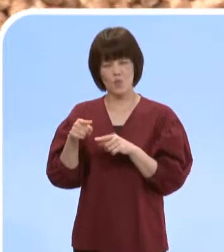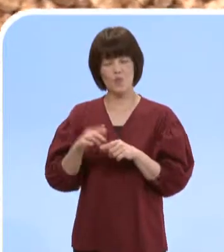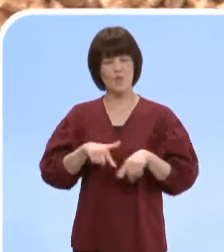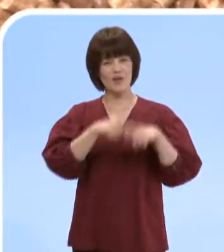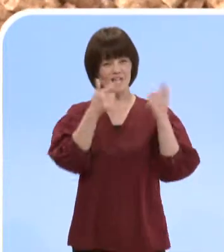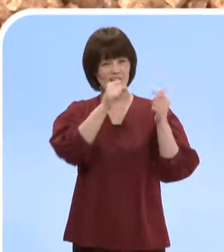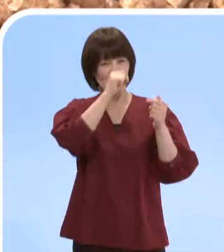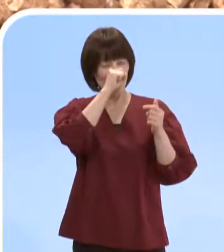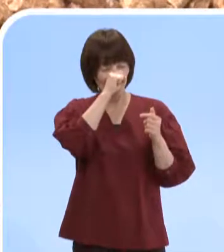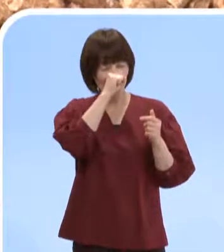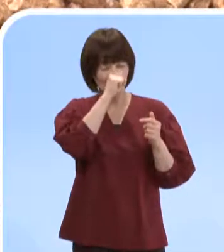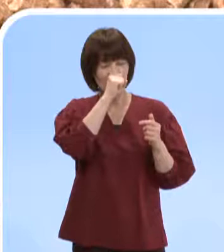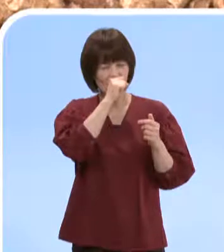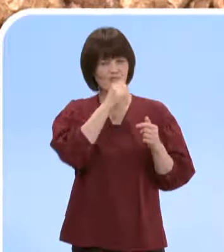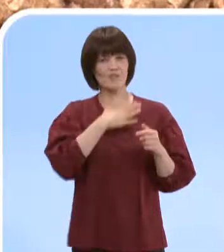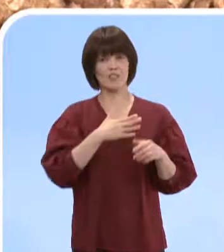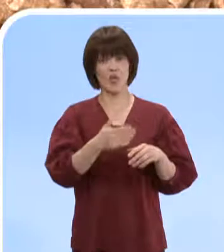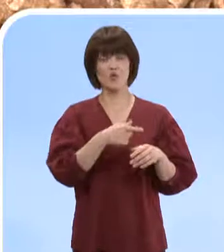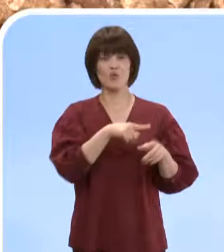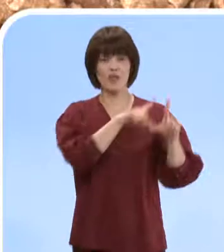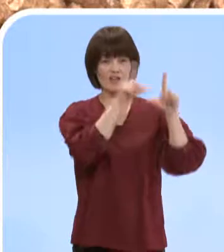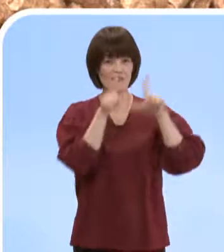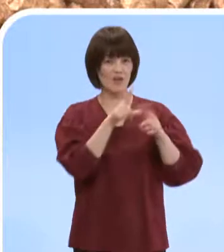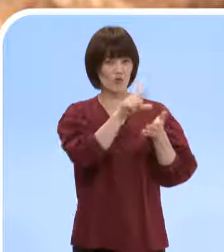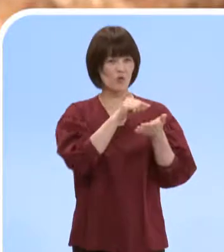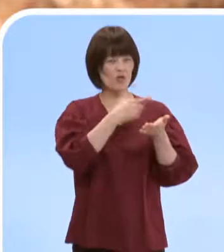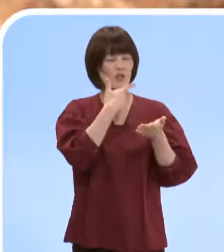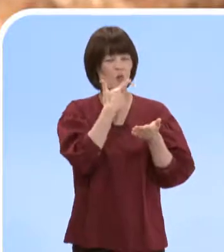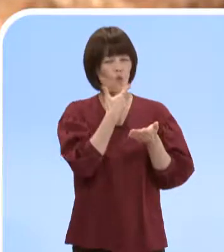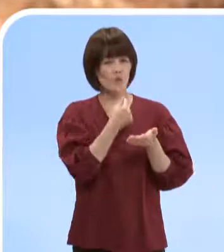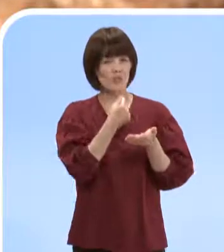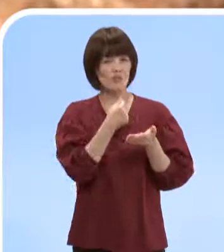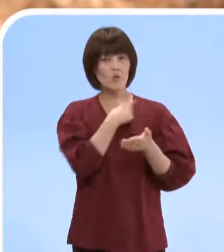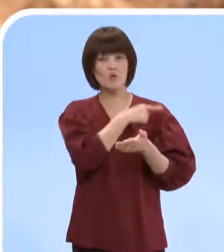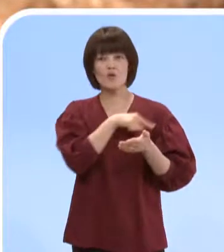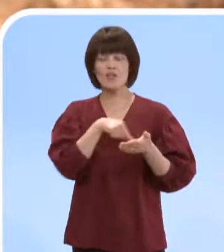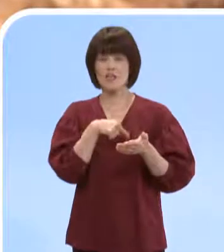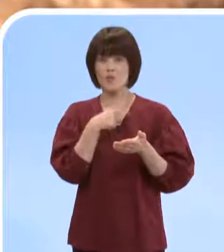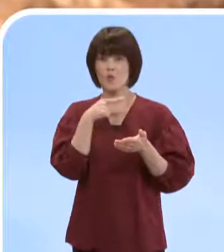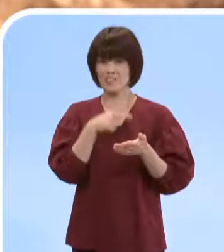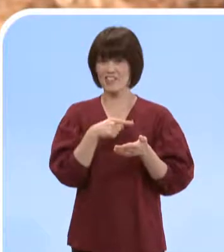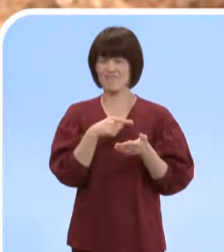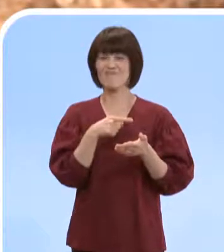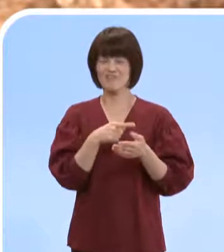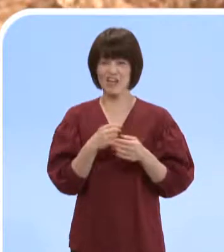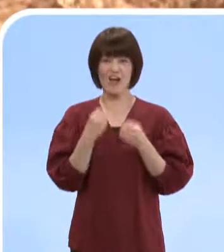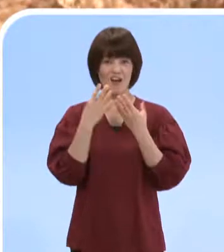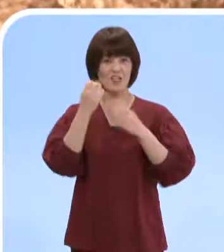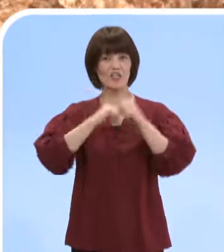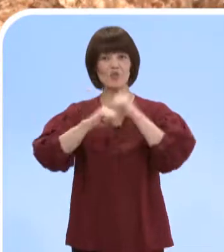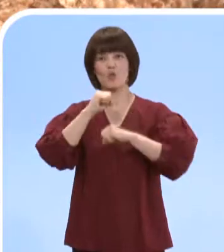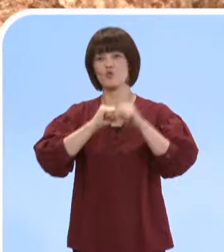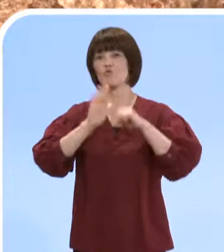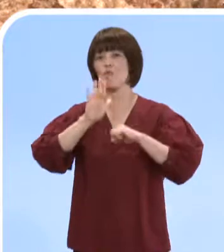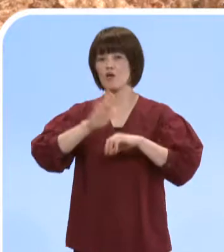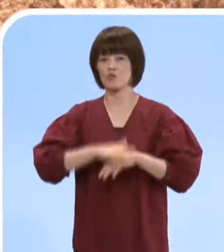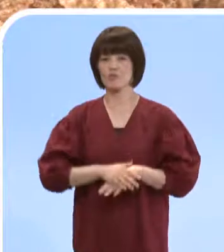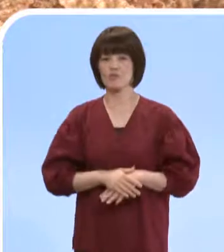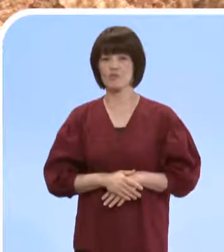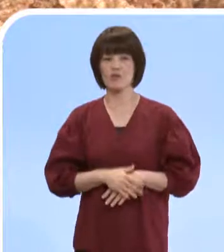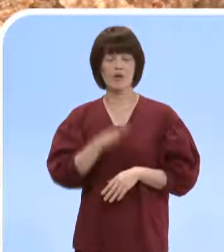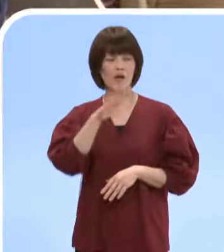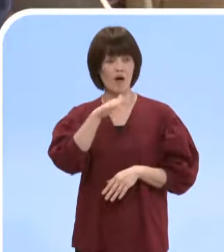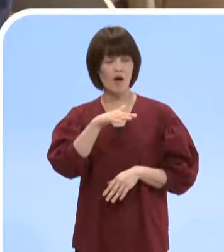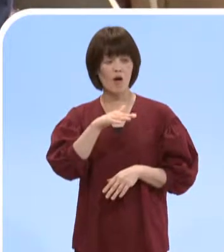取り入れてくれたらという思いから新しいものを作り始めているそうです。 ペレット以